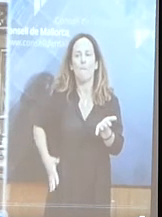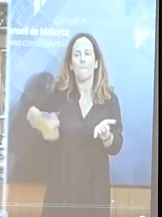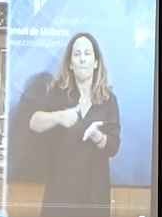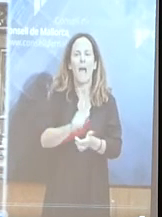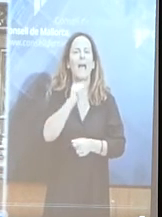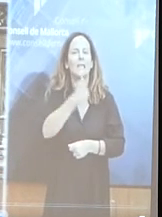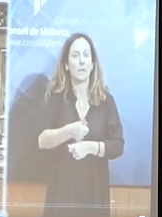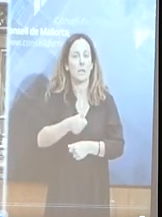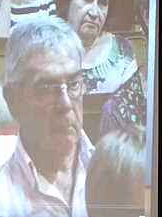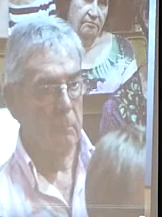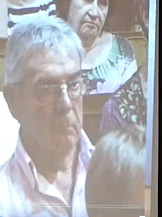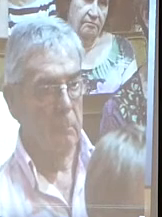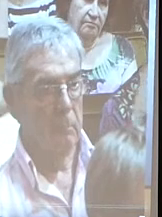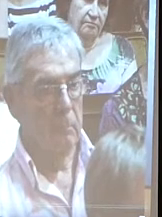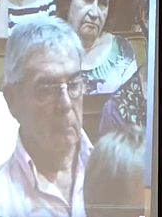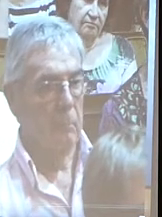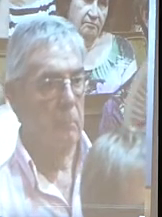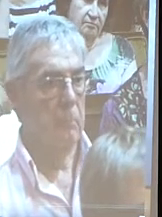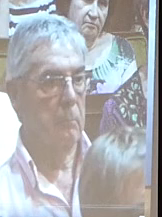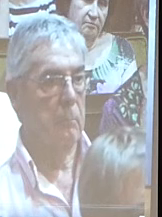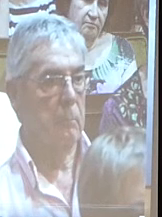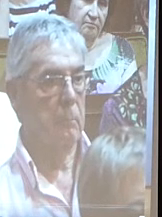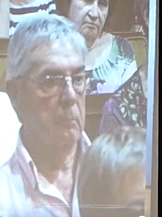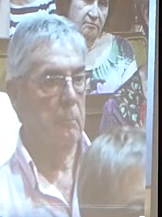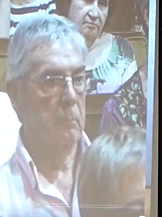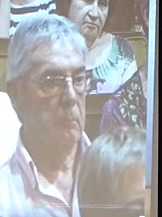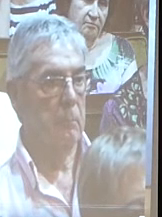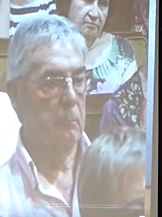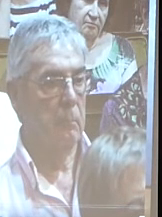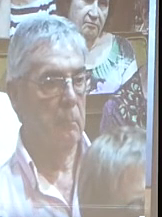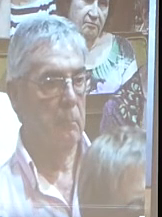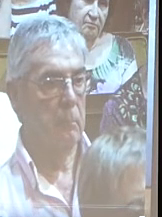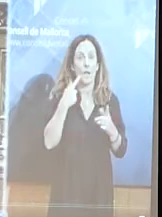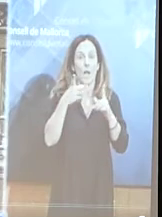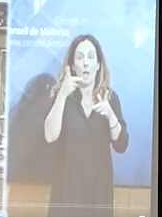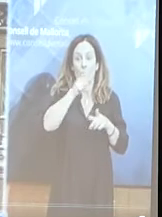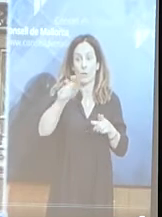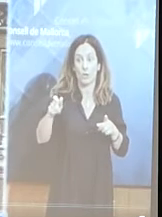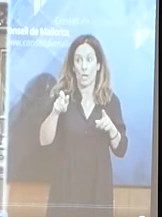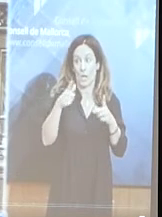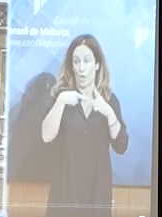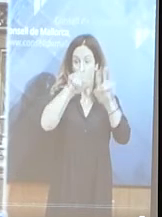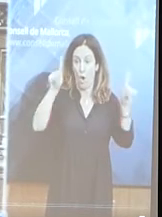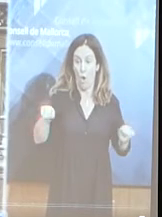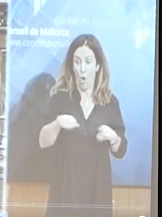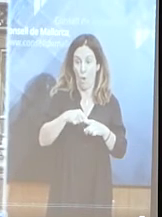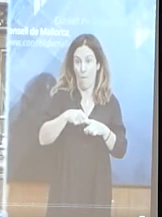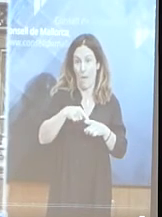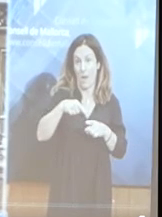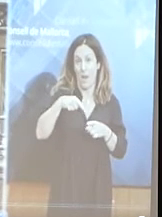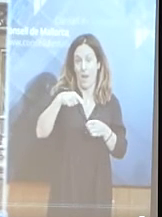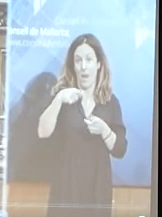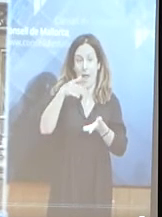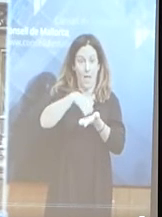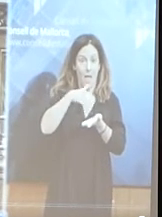I això té relevància a les pensions. La majoria de gent que està en nòmina paga menys impostos que el